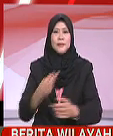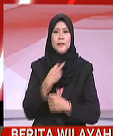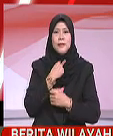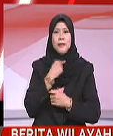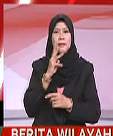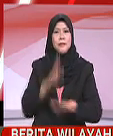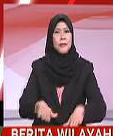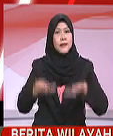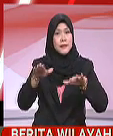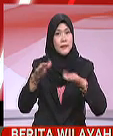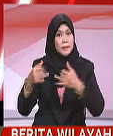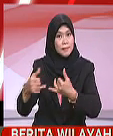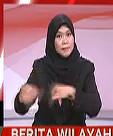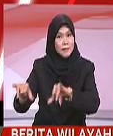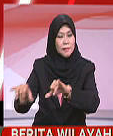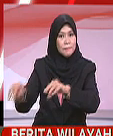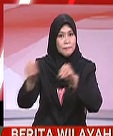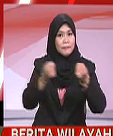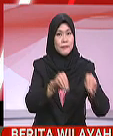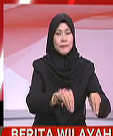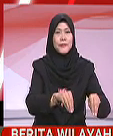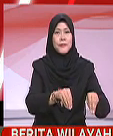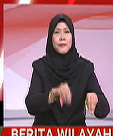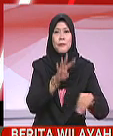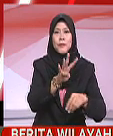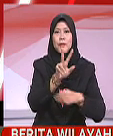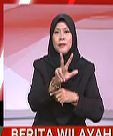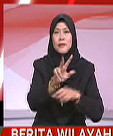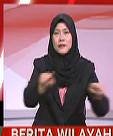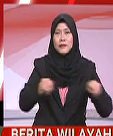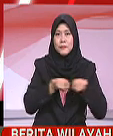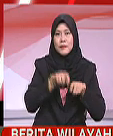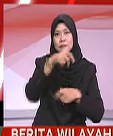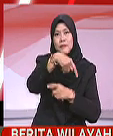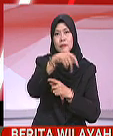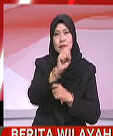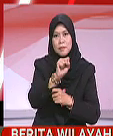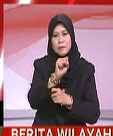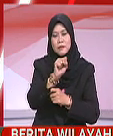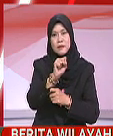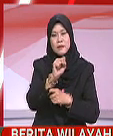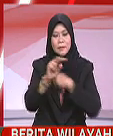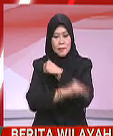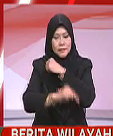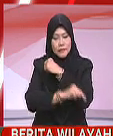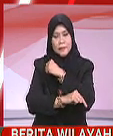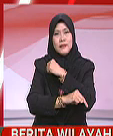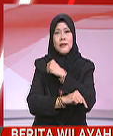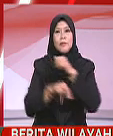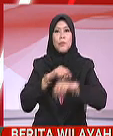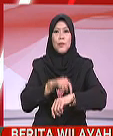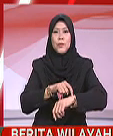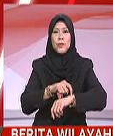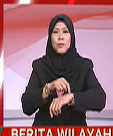masih ditempatkan di 43 buah pusat pembinaan sementara PPS seluruh negeri setakat